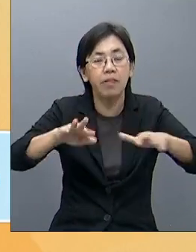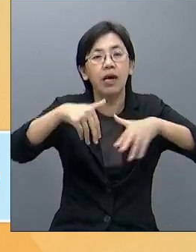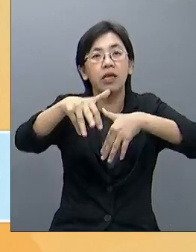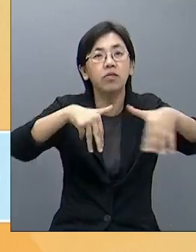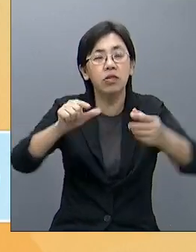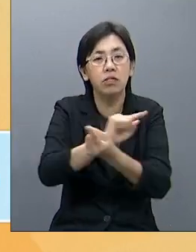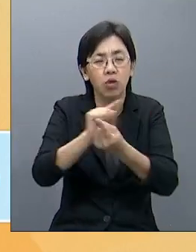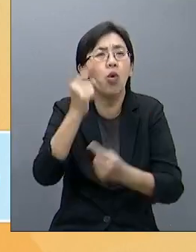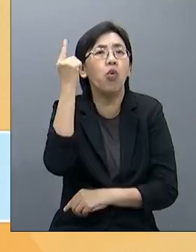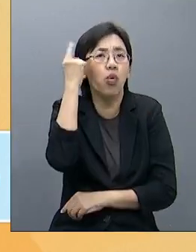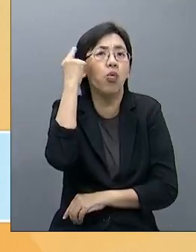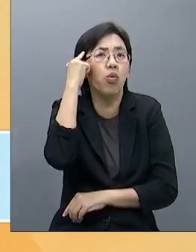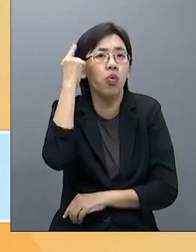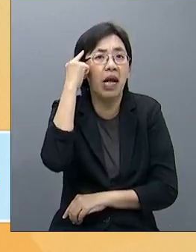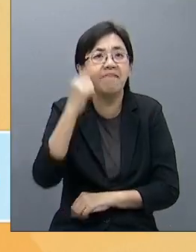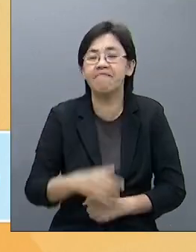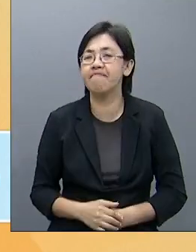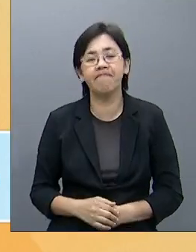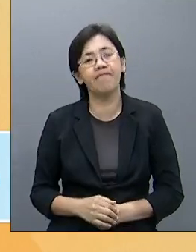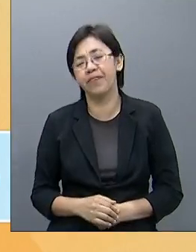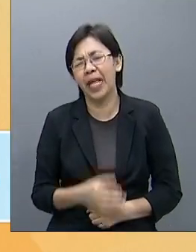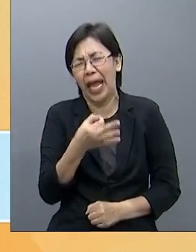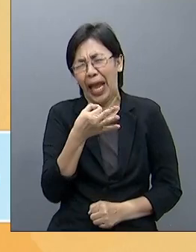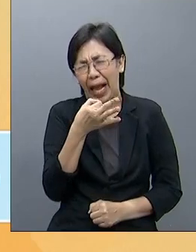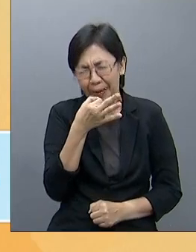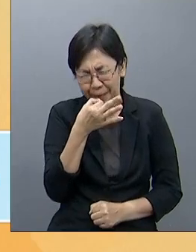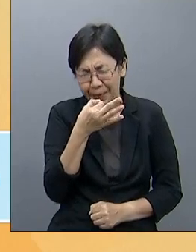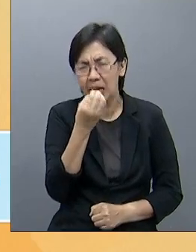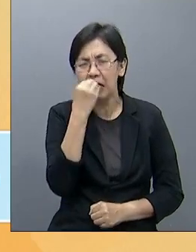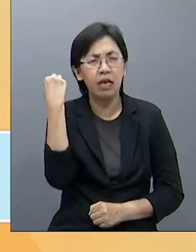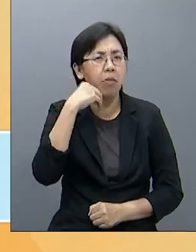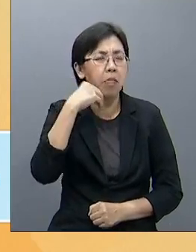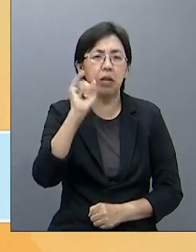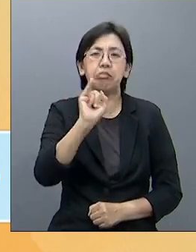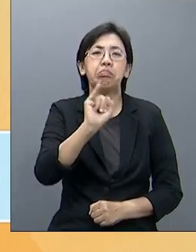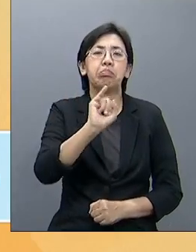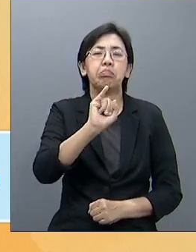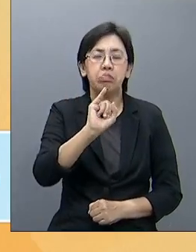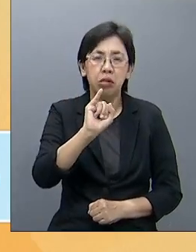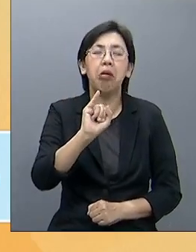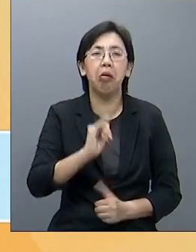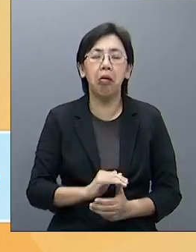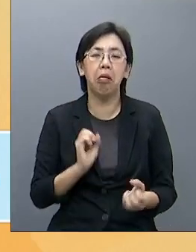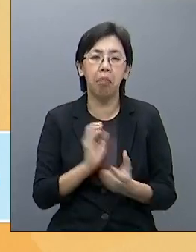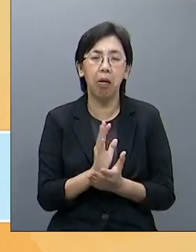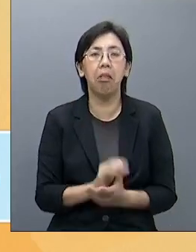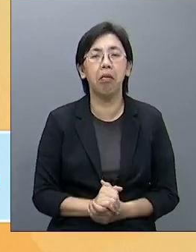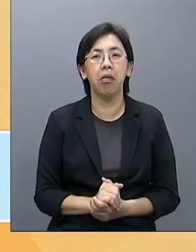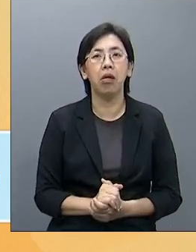รู้ถึงโทษของการบริโภคโเดียมแล้วก็เราควรปรับเปลยน